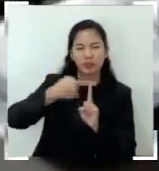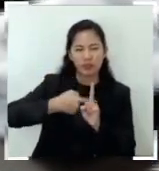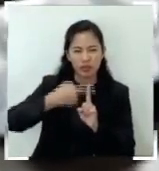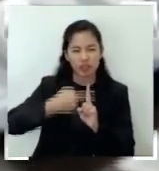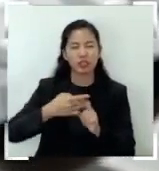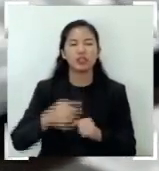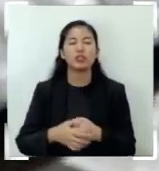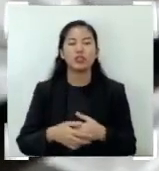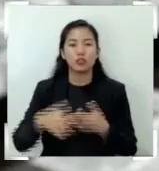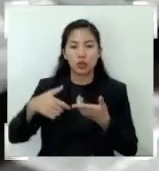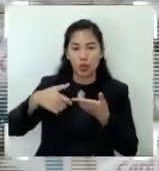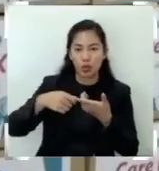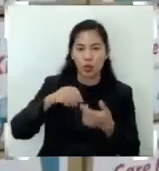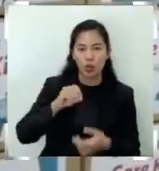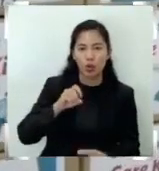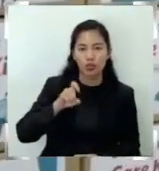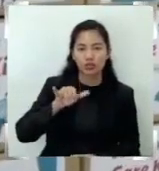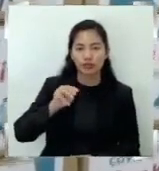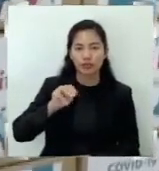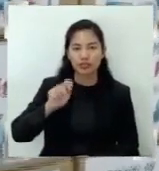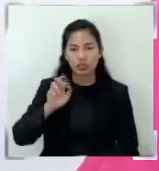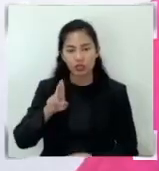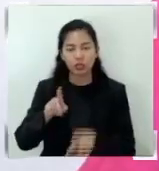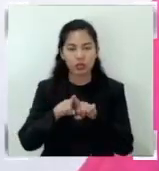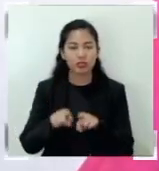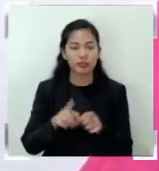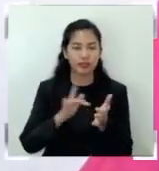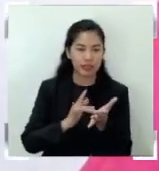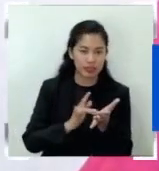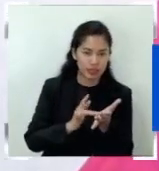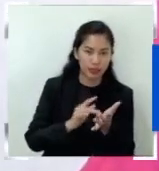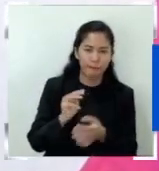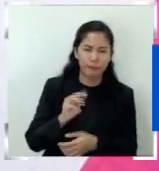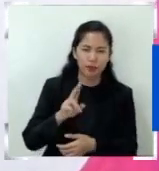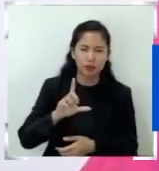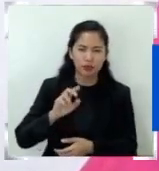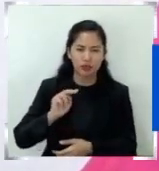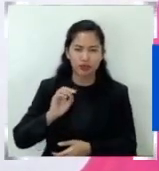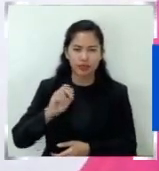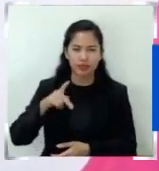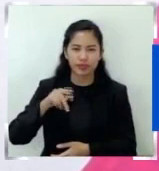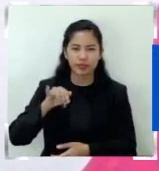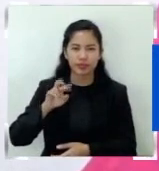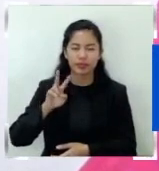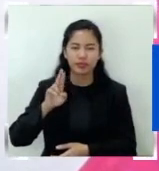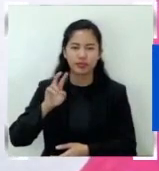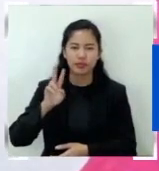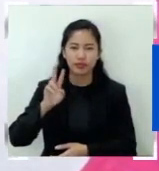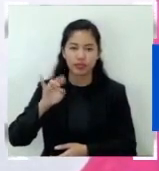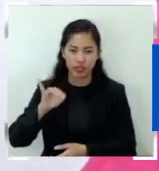at molnupiravir sa mga reresetahan ito ng mga doktor. Kung meron tayong nararamdaman at gustong ilapit sa